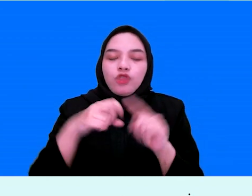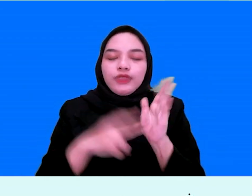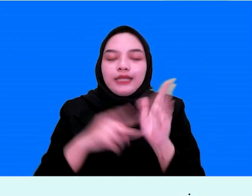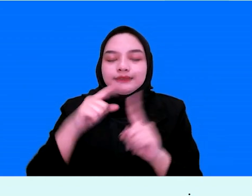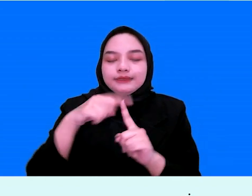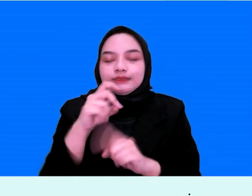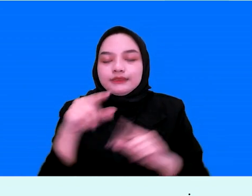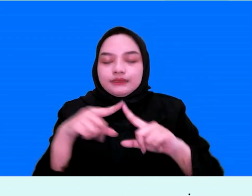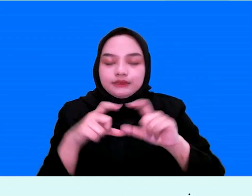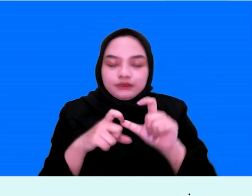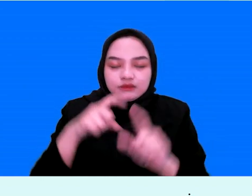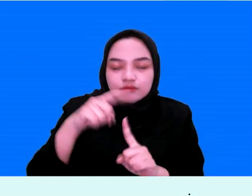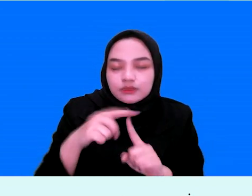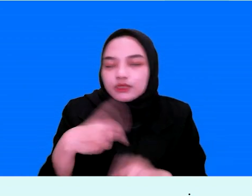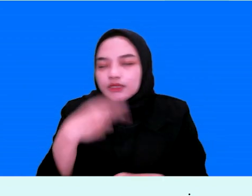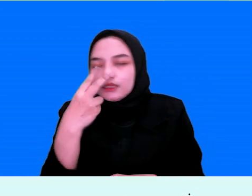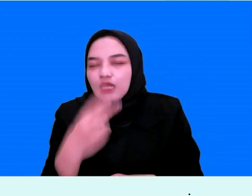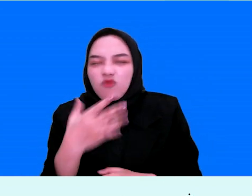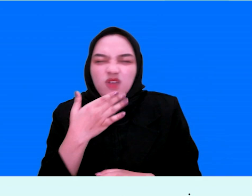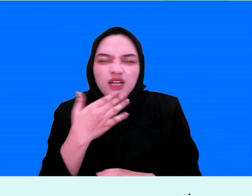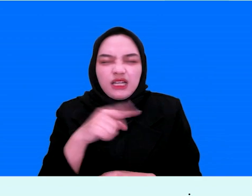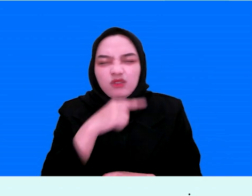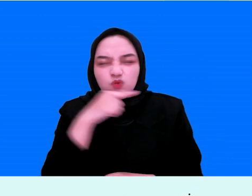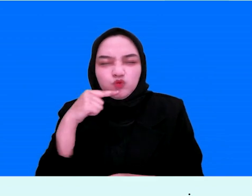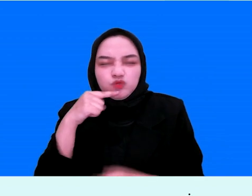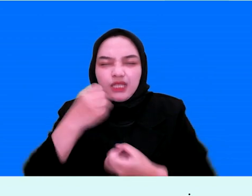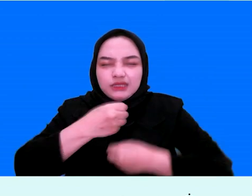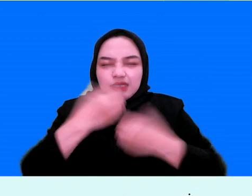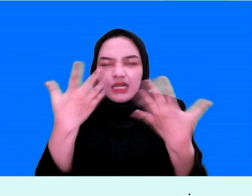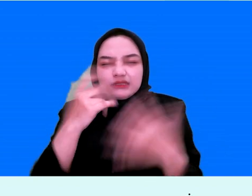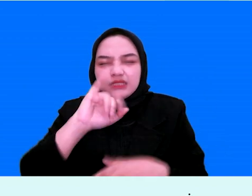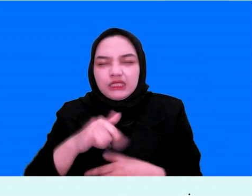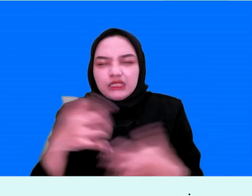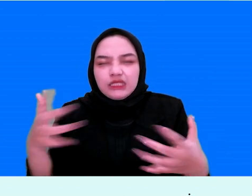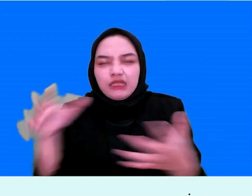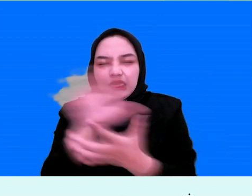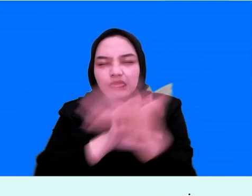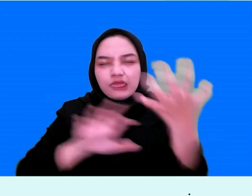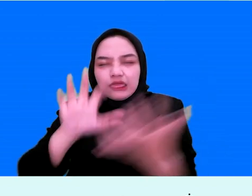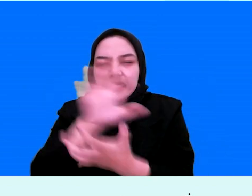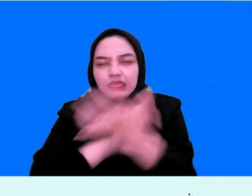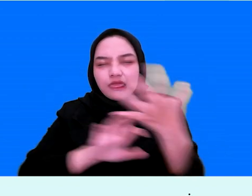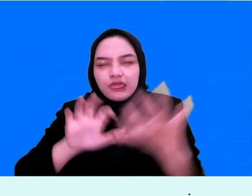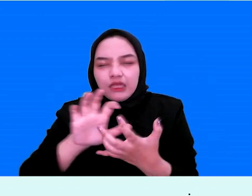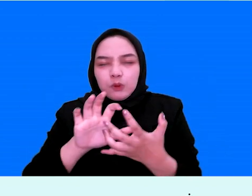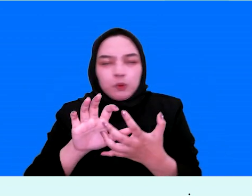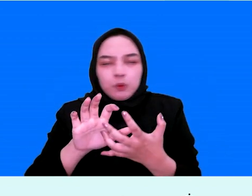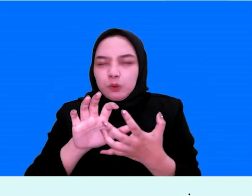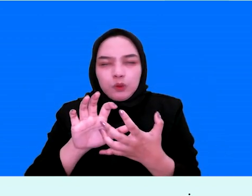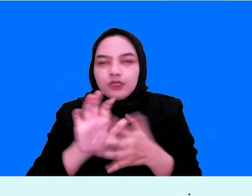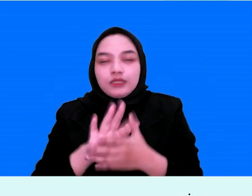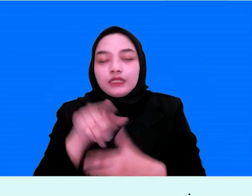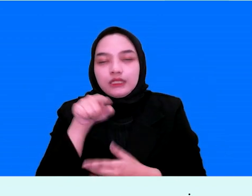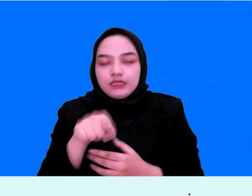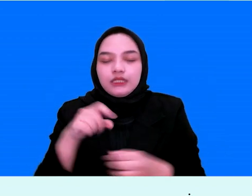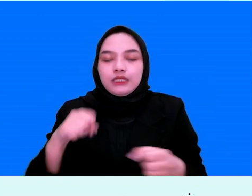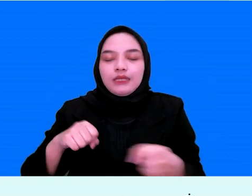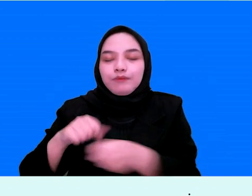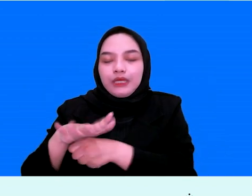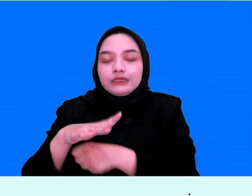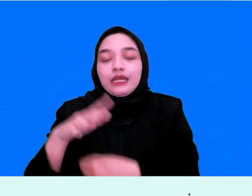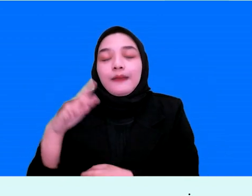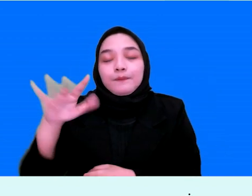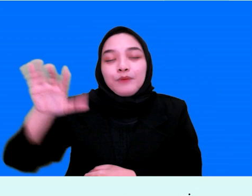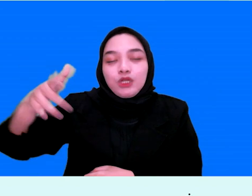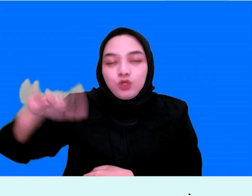pada tanggal artikel itu tidak memiliki kontras yang cukup sehingga terlihat sangat menyatu dengan background pada artikel. Dan ini impactnya